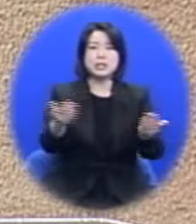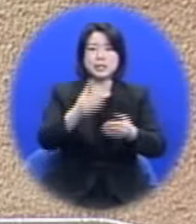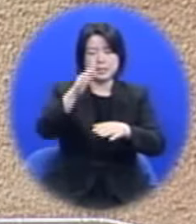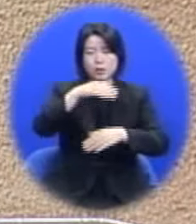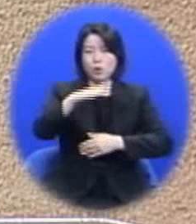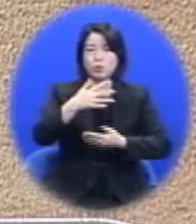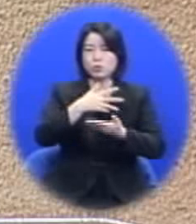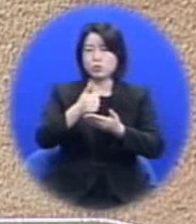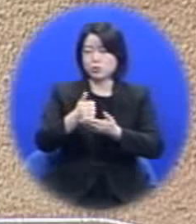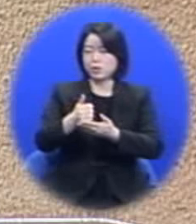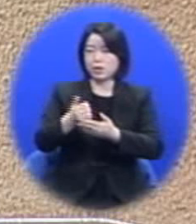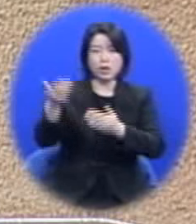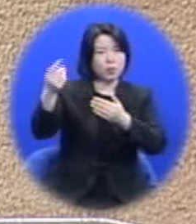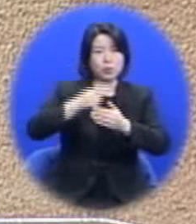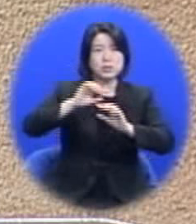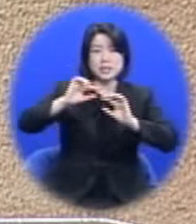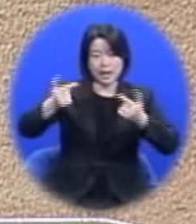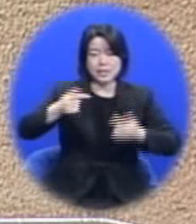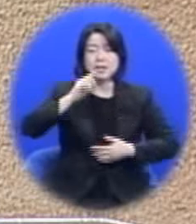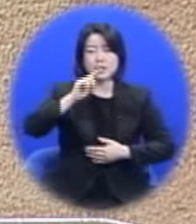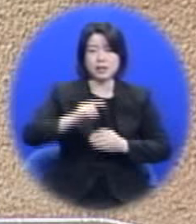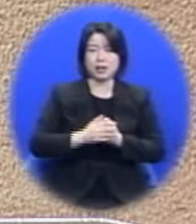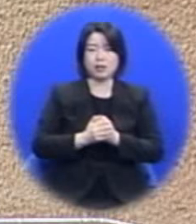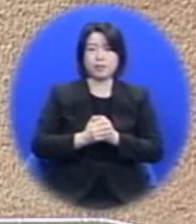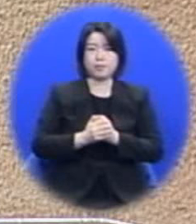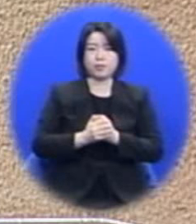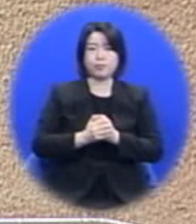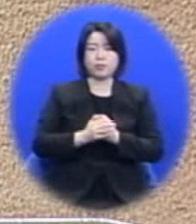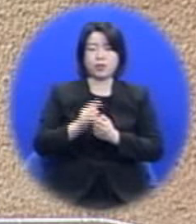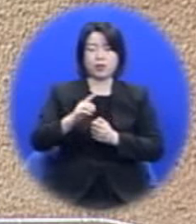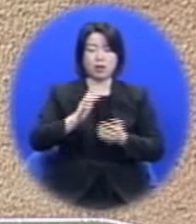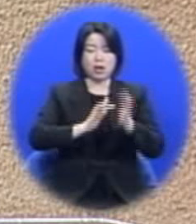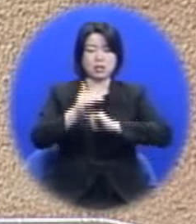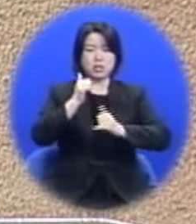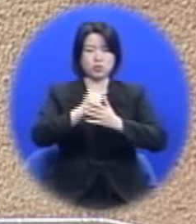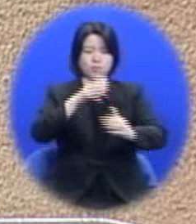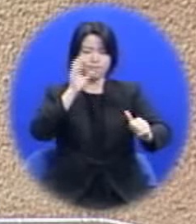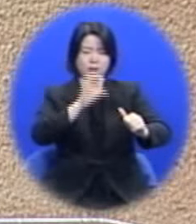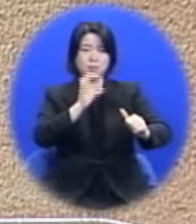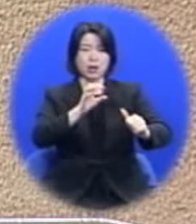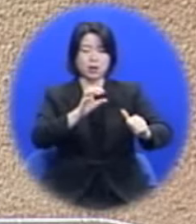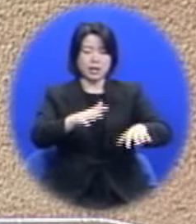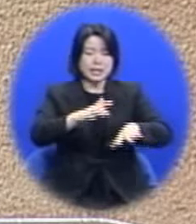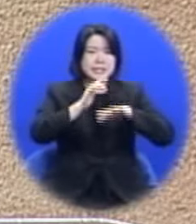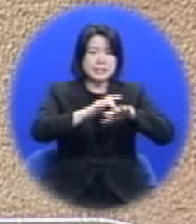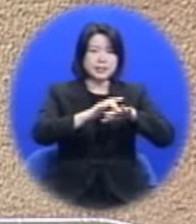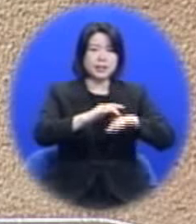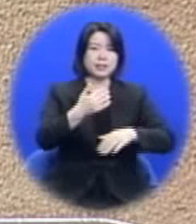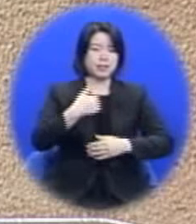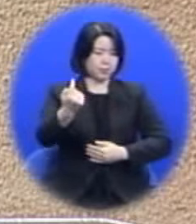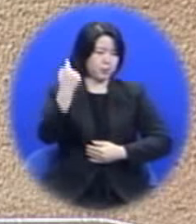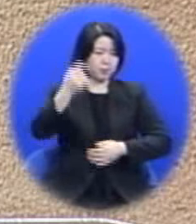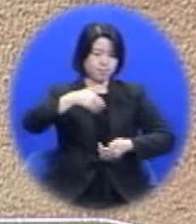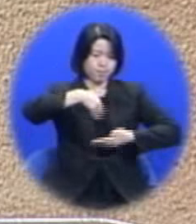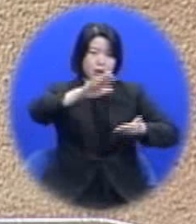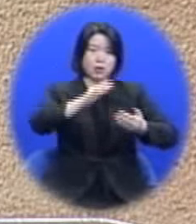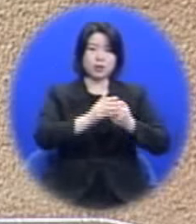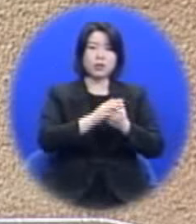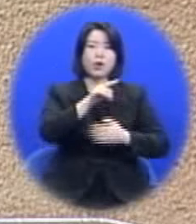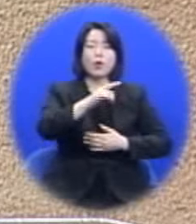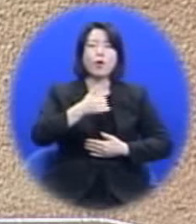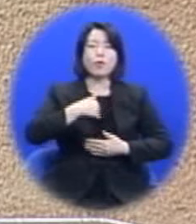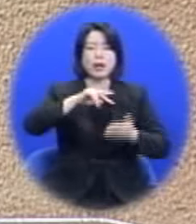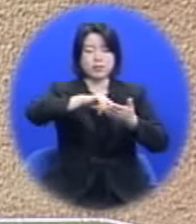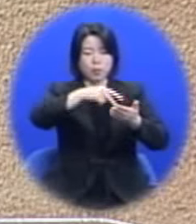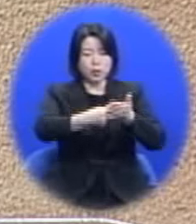아니하리이다. 그랬더니 예수님께서 호통을 치셨어요. 사탄아, 내 뒤로 물러가라. 너는 나를 넘어지게